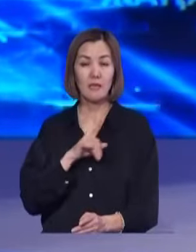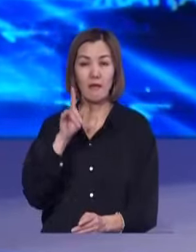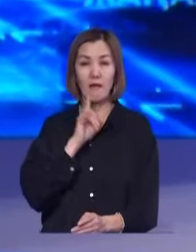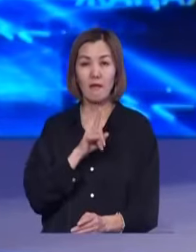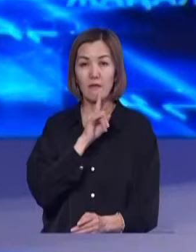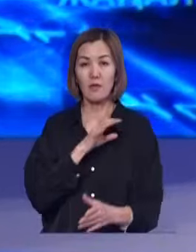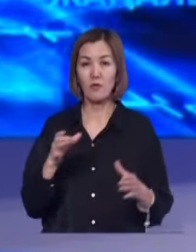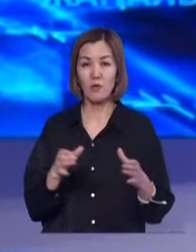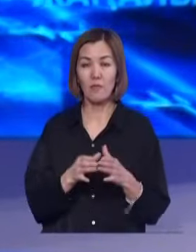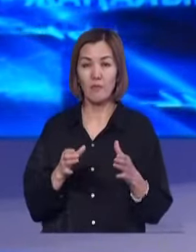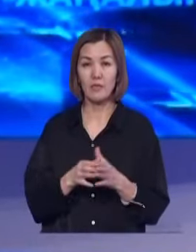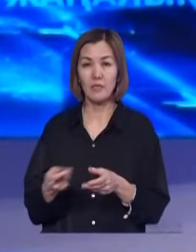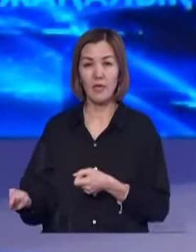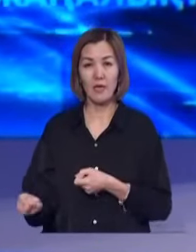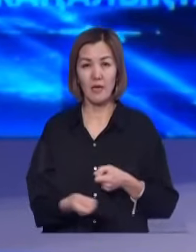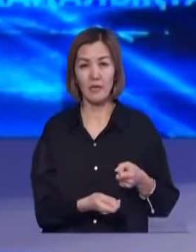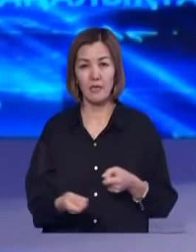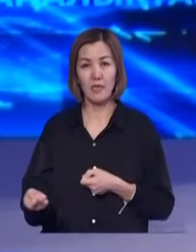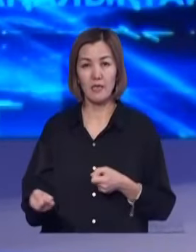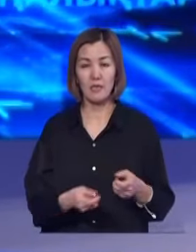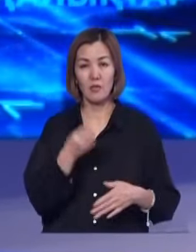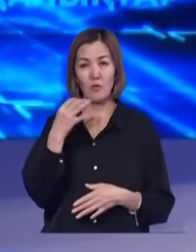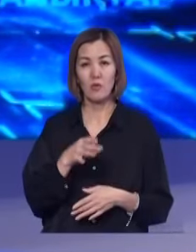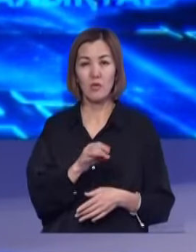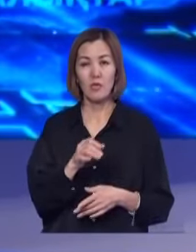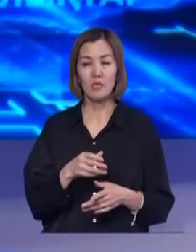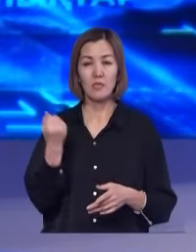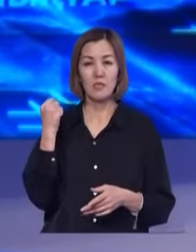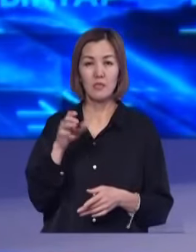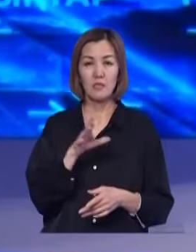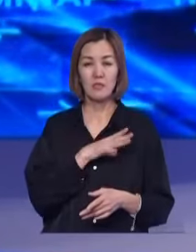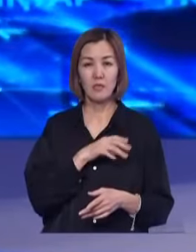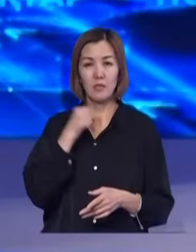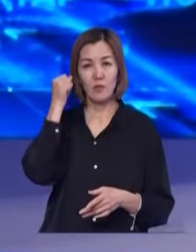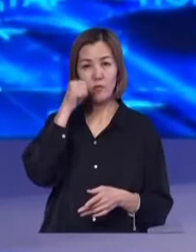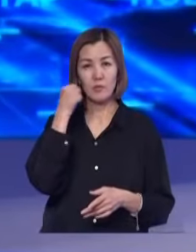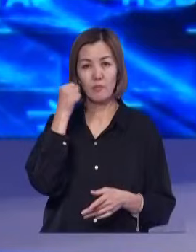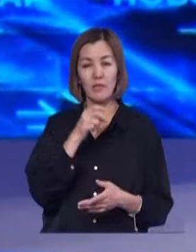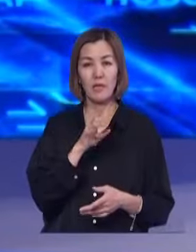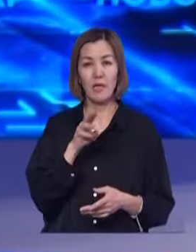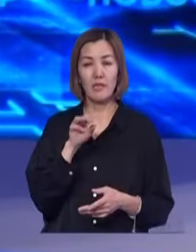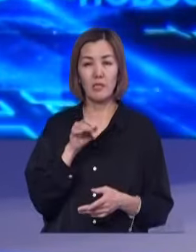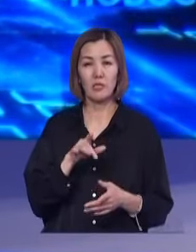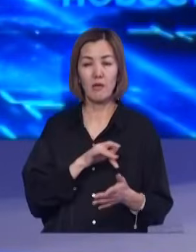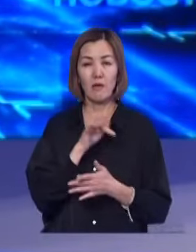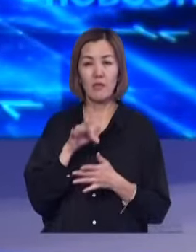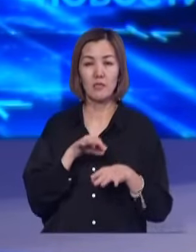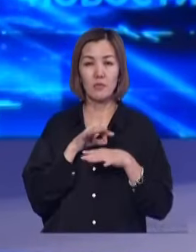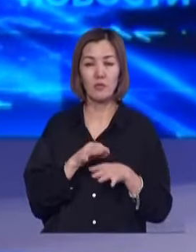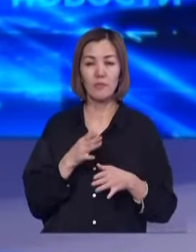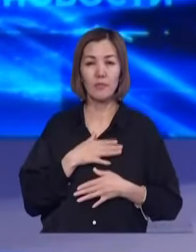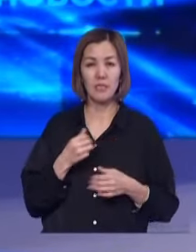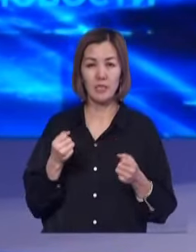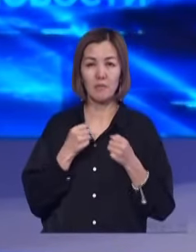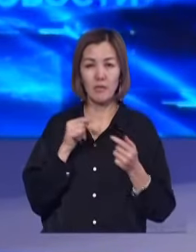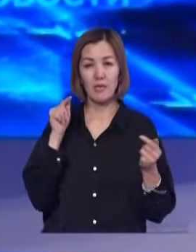Қазақстанның әйелдер құрамасы көгалдағы хоккейден орталық Азия чемпионы атанды. Өзбекстанның Әндіжан қаласында өткен жарыста